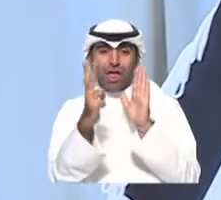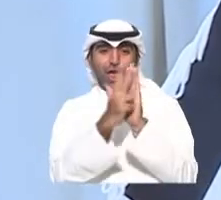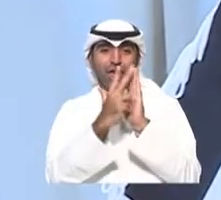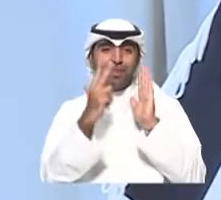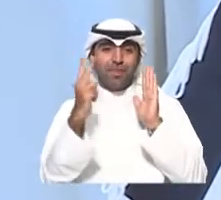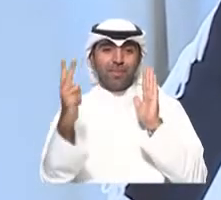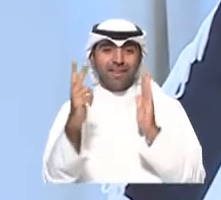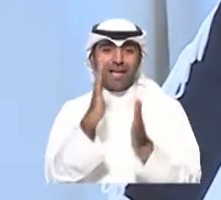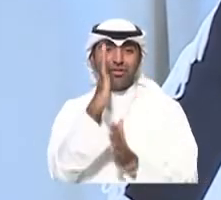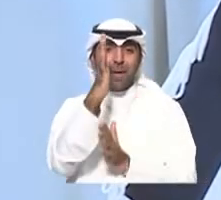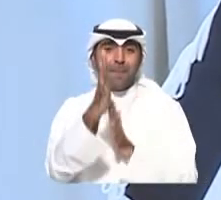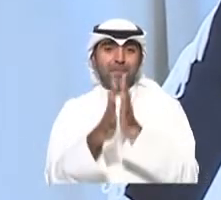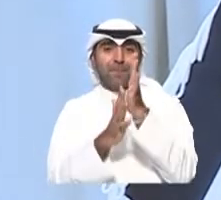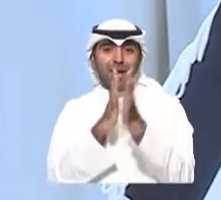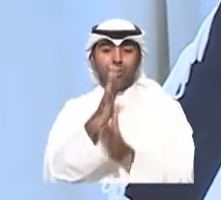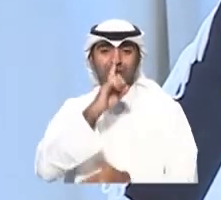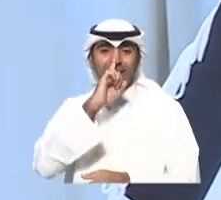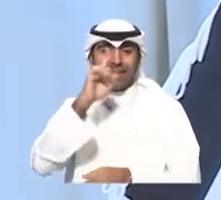مشروع